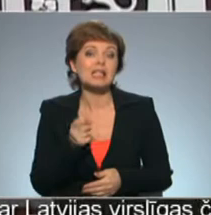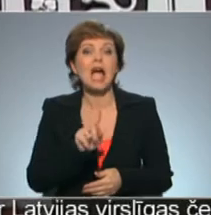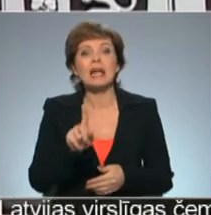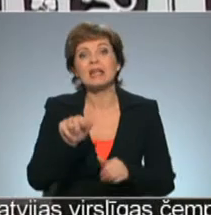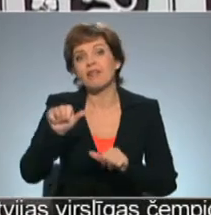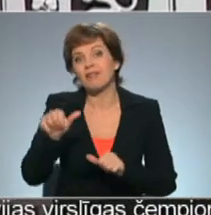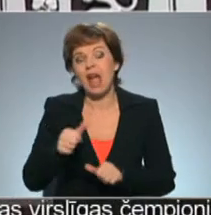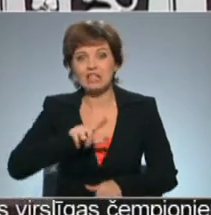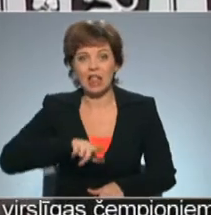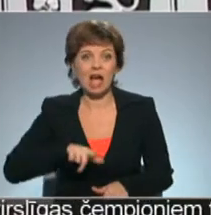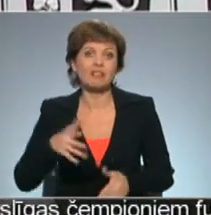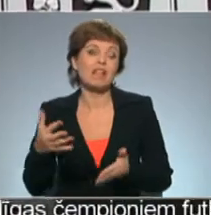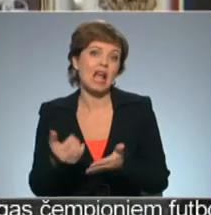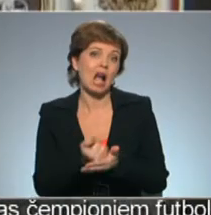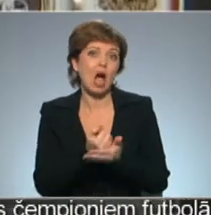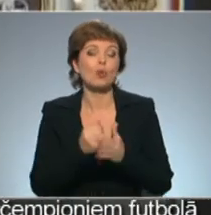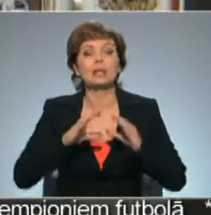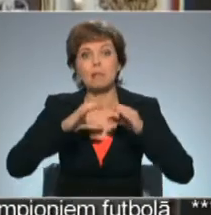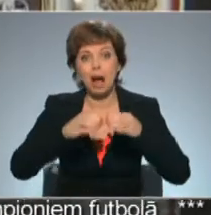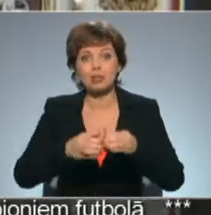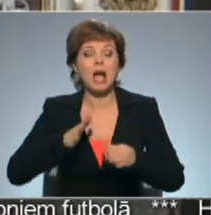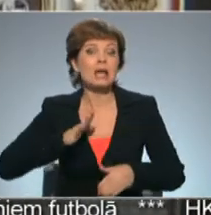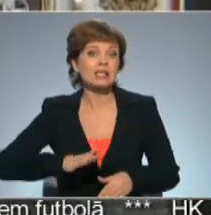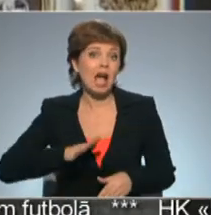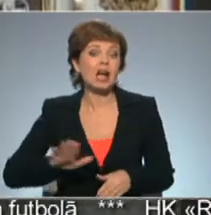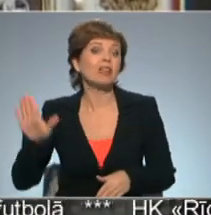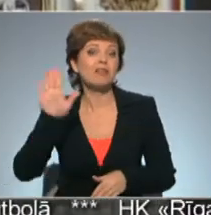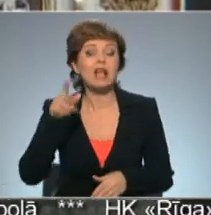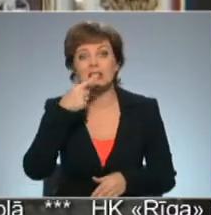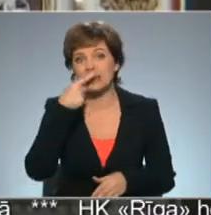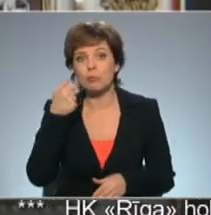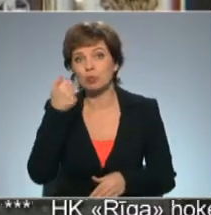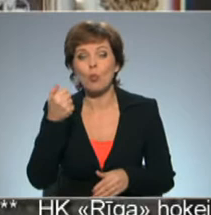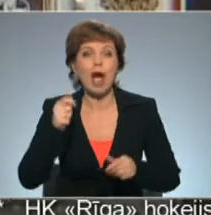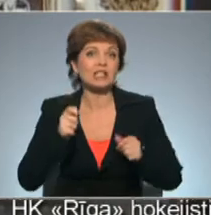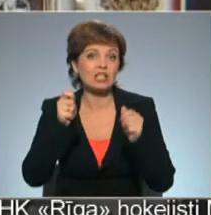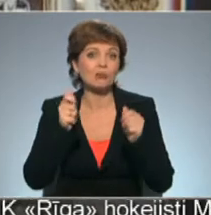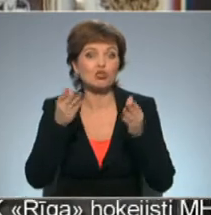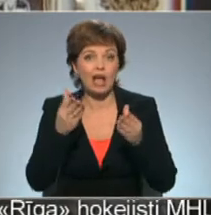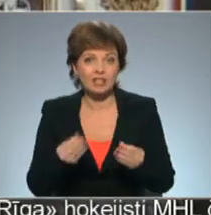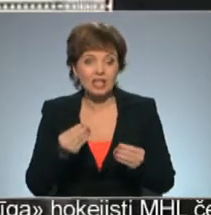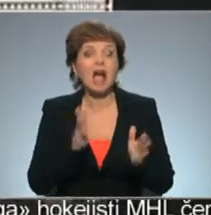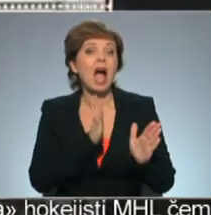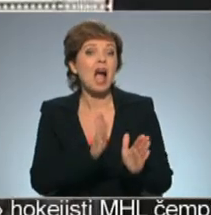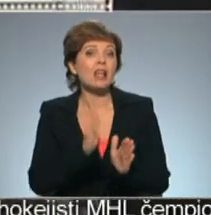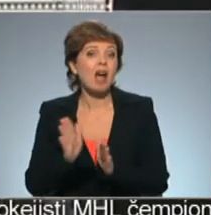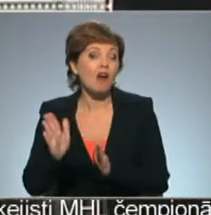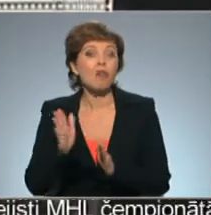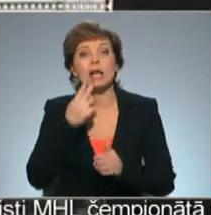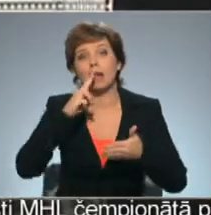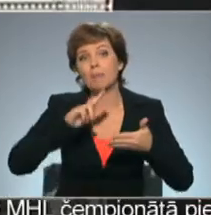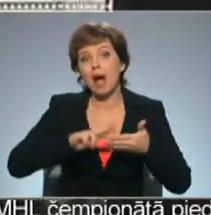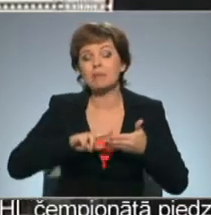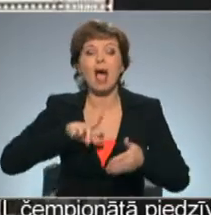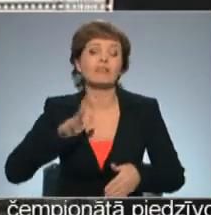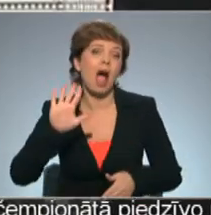veids, kā Latvija var iekarot pasauli. Sagaidot mūsu valsts 100. Dzimšanas dienu, tiek gatavota pastmarku sērija, kurā attēloti Latvijai